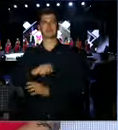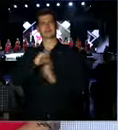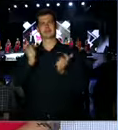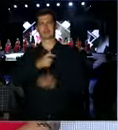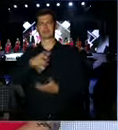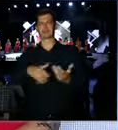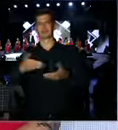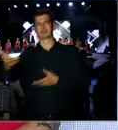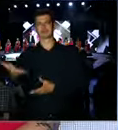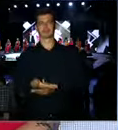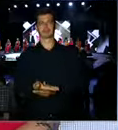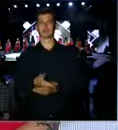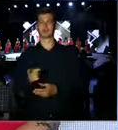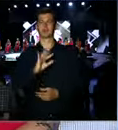świat